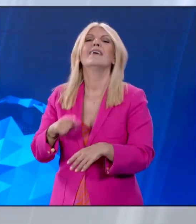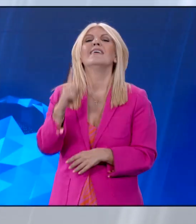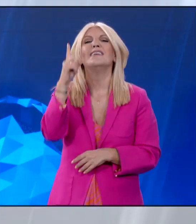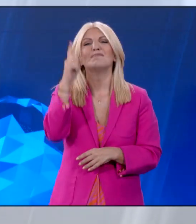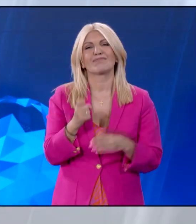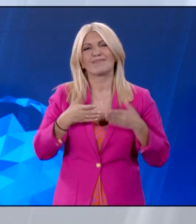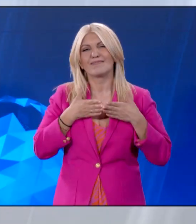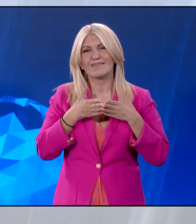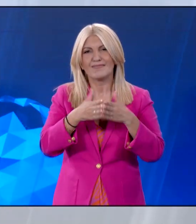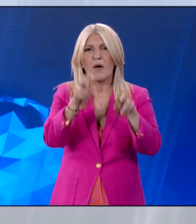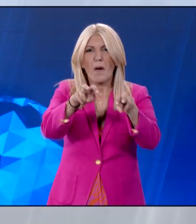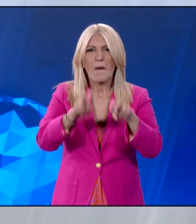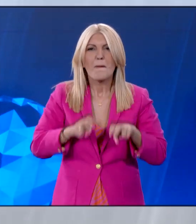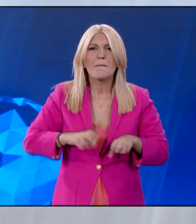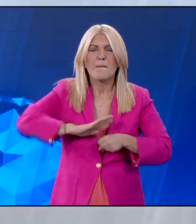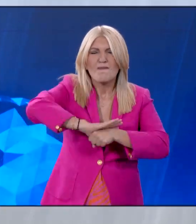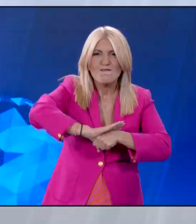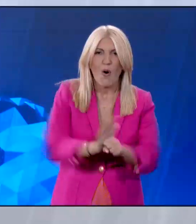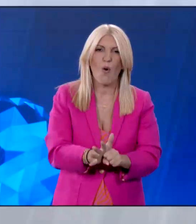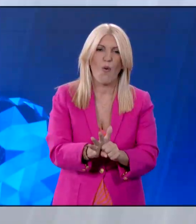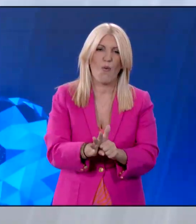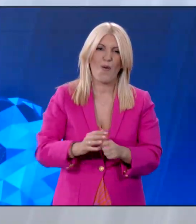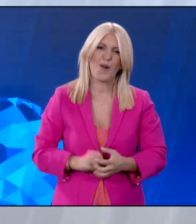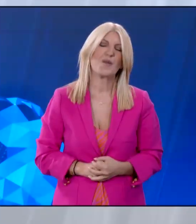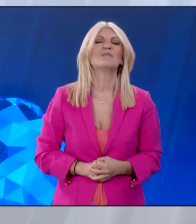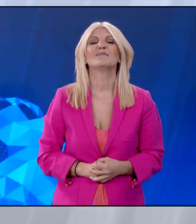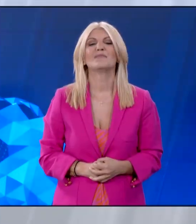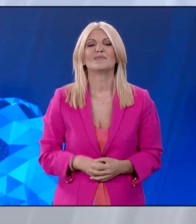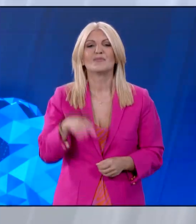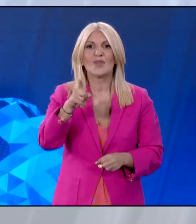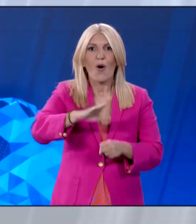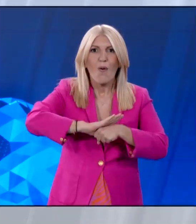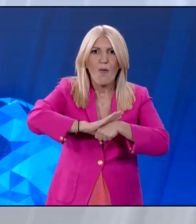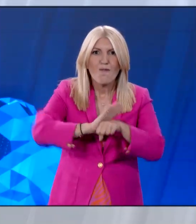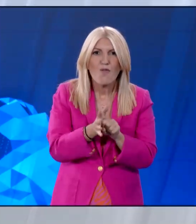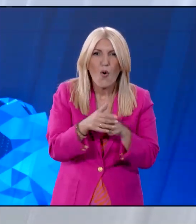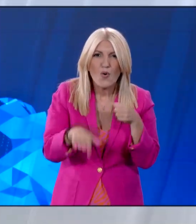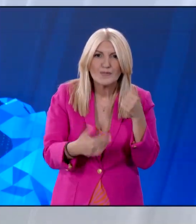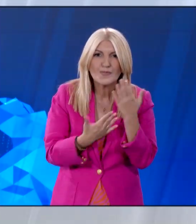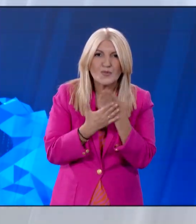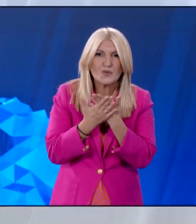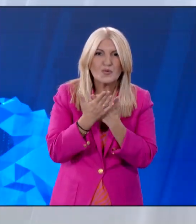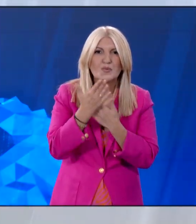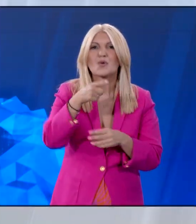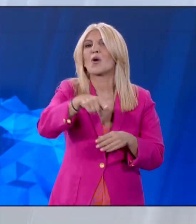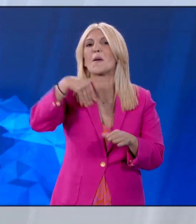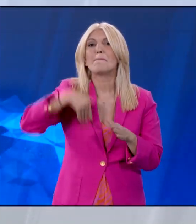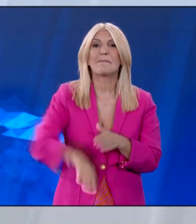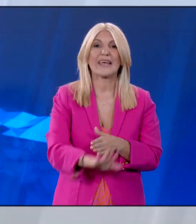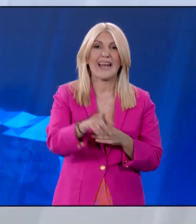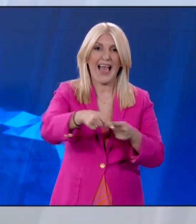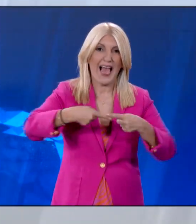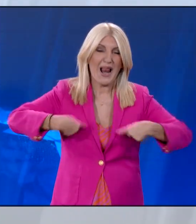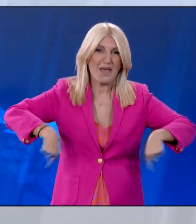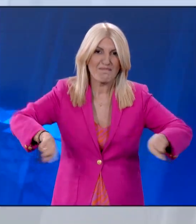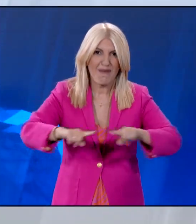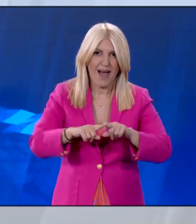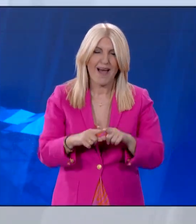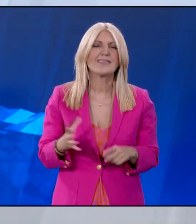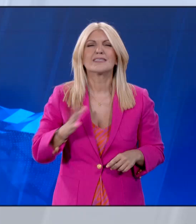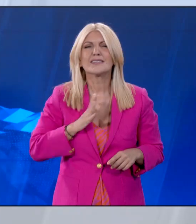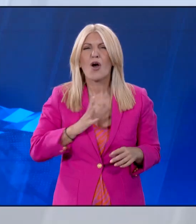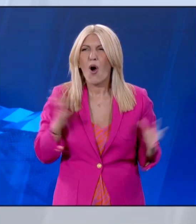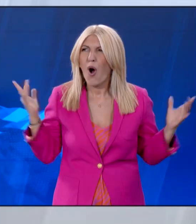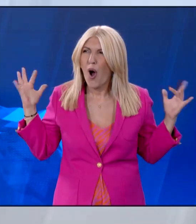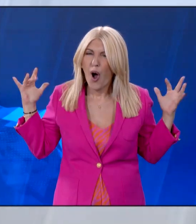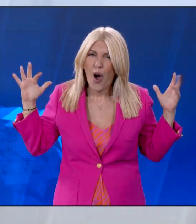με υψηλές πληρότητες. Το αδιαχώρητο επικρατεί από το πρωί στο λιμάνι του Πειραιά. Εκατοντάδες